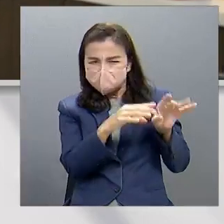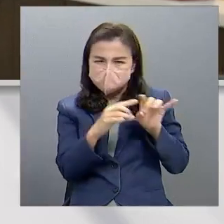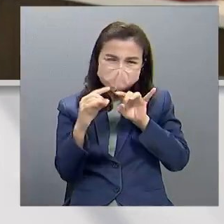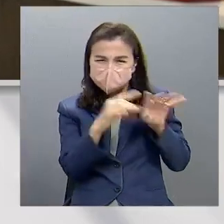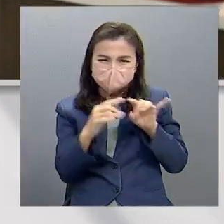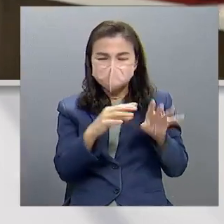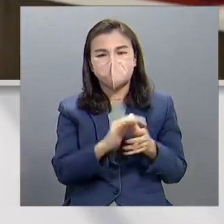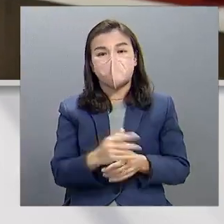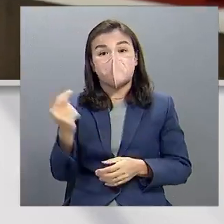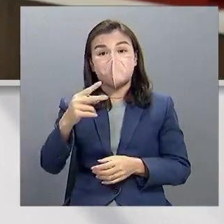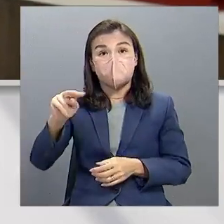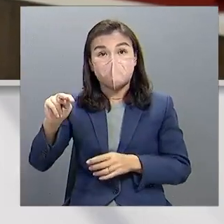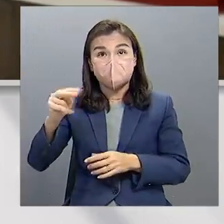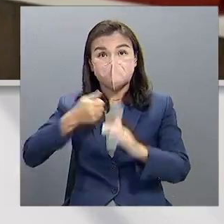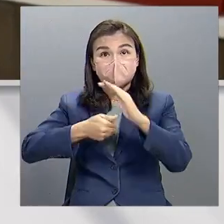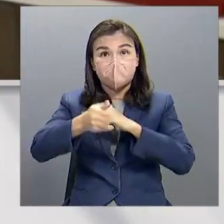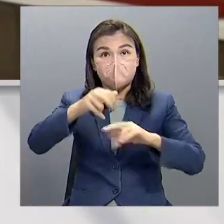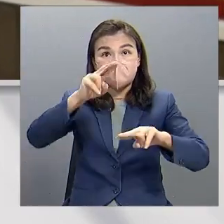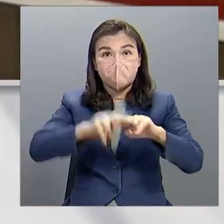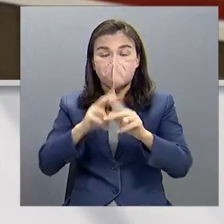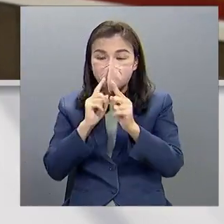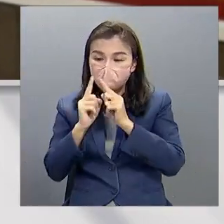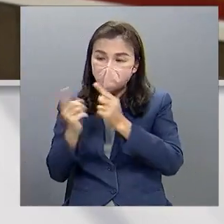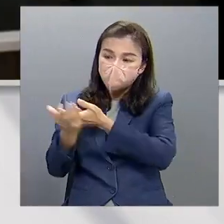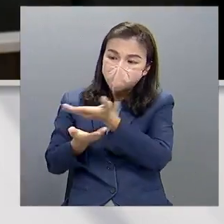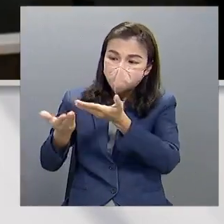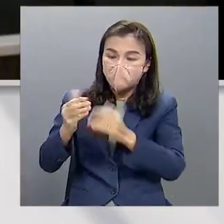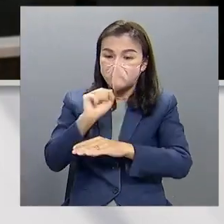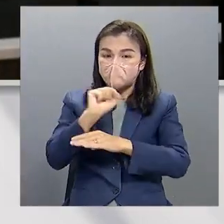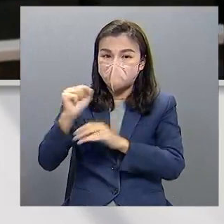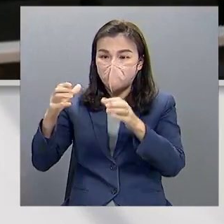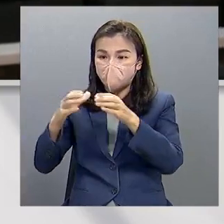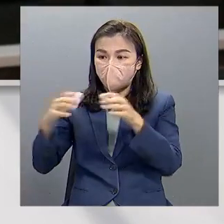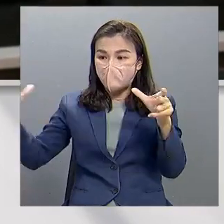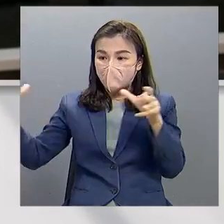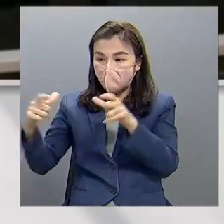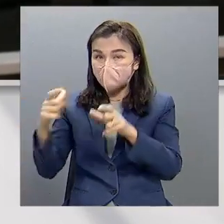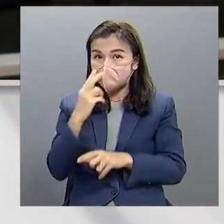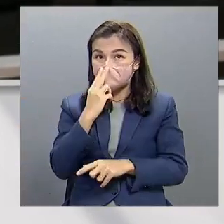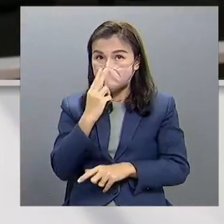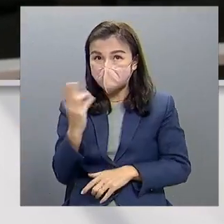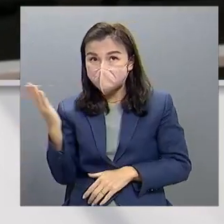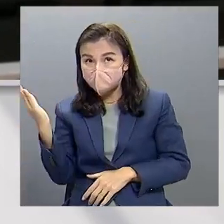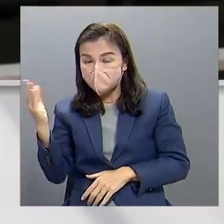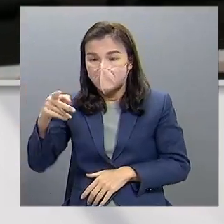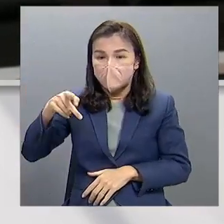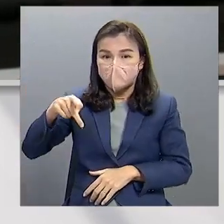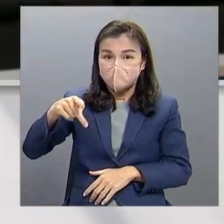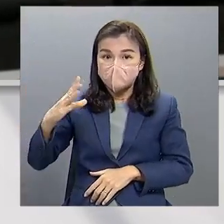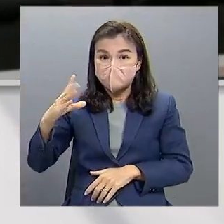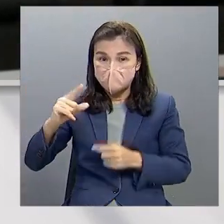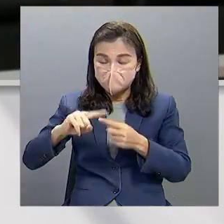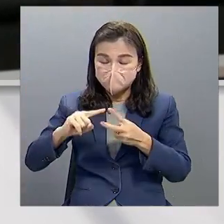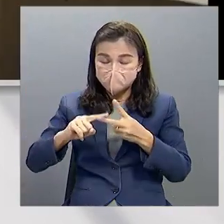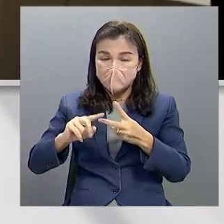เดินเข้าไปนั่งพูดคุยอยู่กับส.ส.พรรคเล็กที่เห็นในภาพนะคะมีพิเชษฐ์สถิตรัชวาลพีรวิทย์เรื่อง